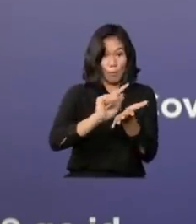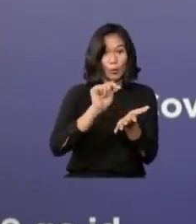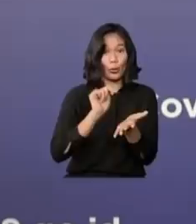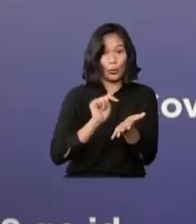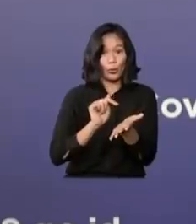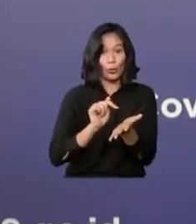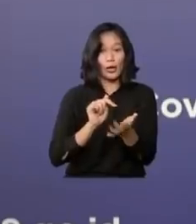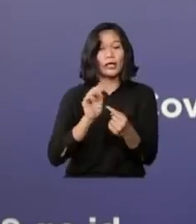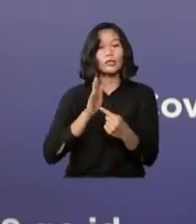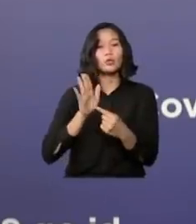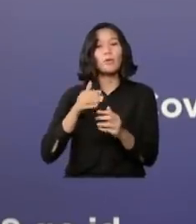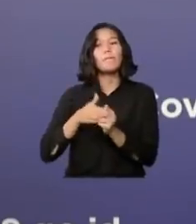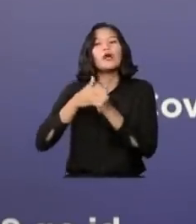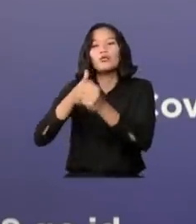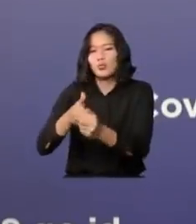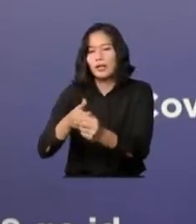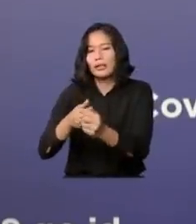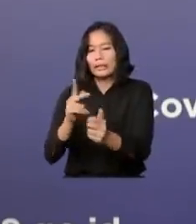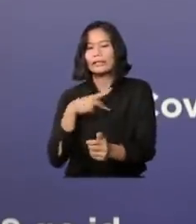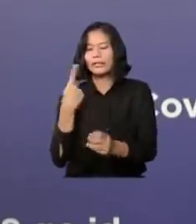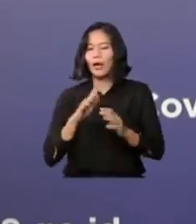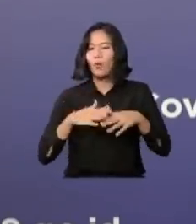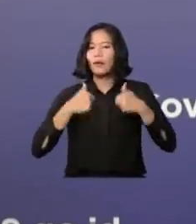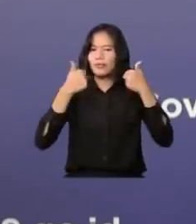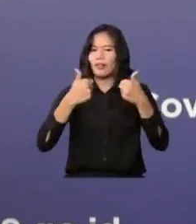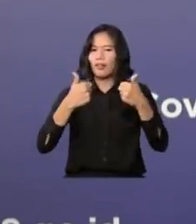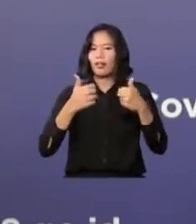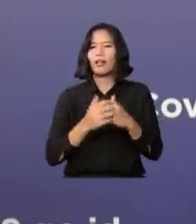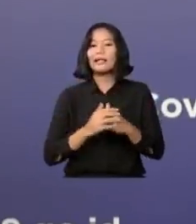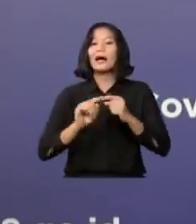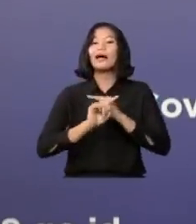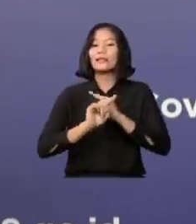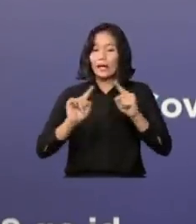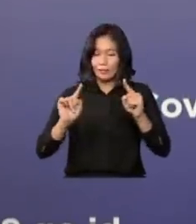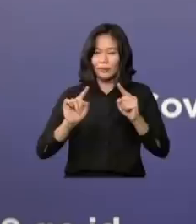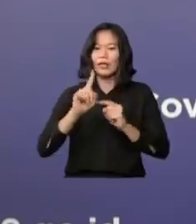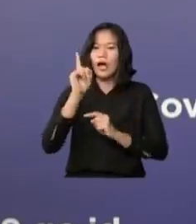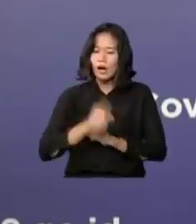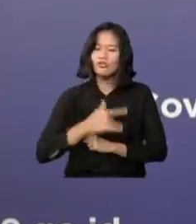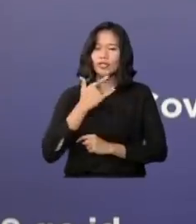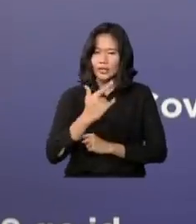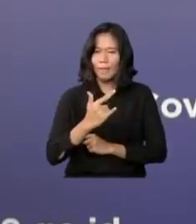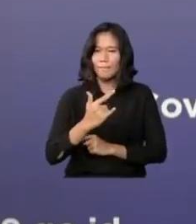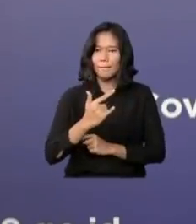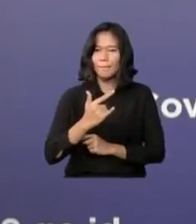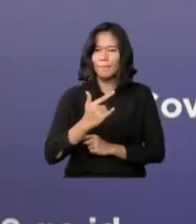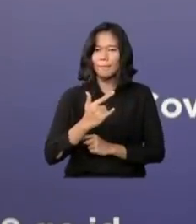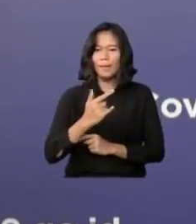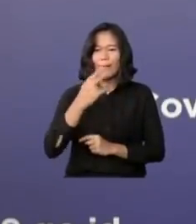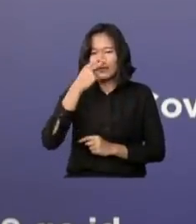adalah indikator dari keberhasilan itu. Namun kita tetap harus meyakini bahwa